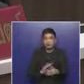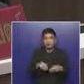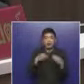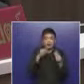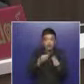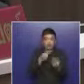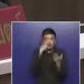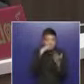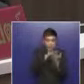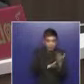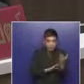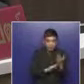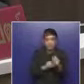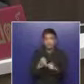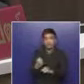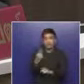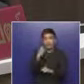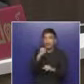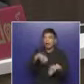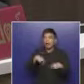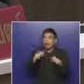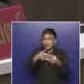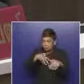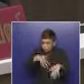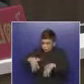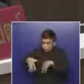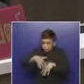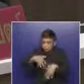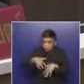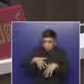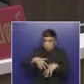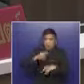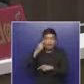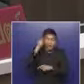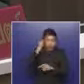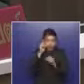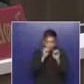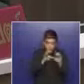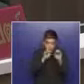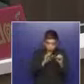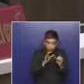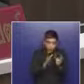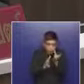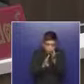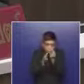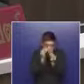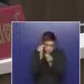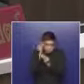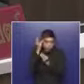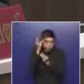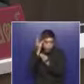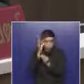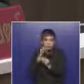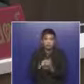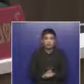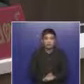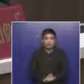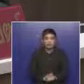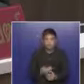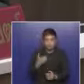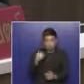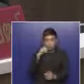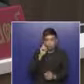คมไทยนะครับให้พี่น้องประชาชนมีความรอบรู้ทางสุขภาพแถมภาษาอังกฤษให้คำก็ได้มี